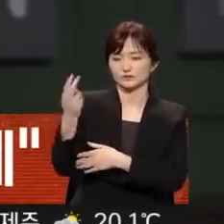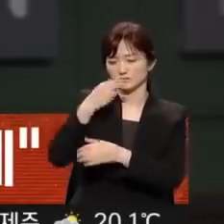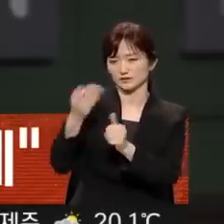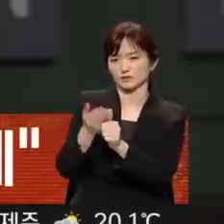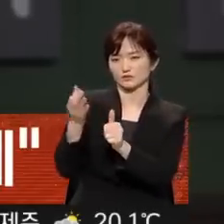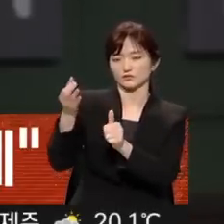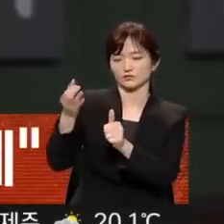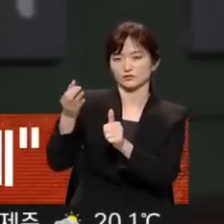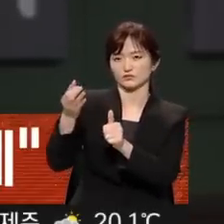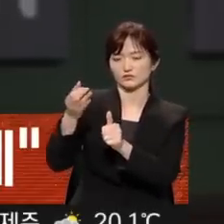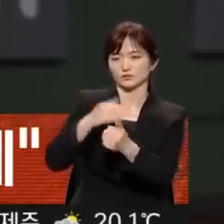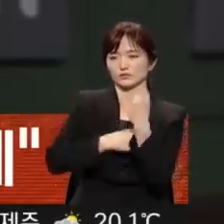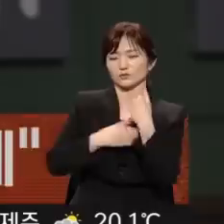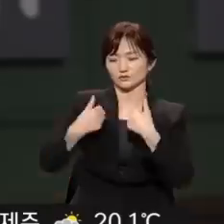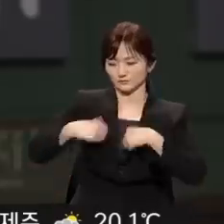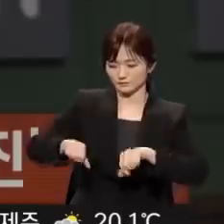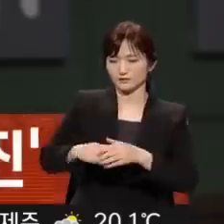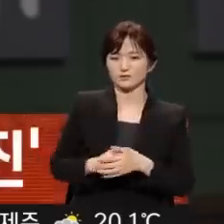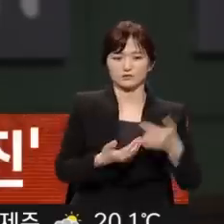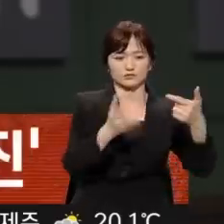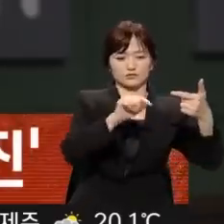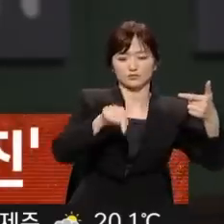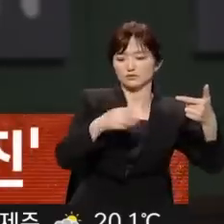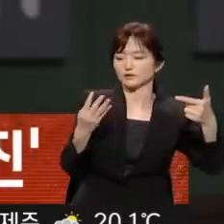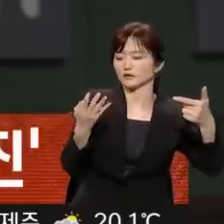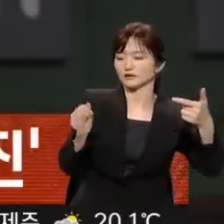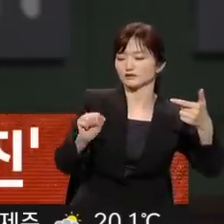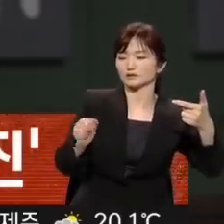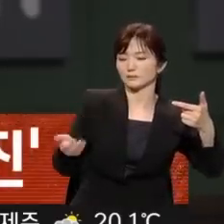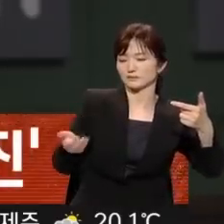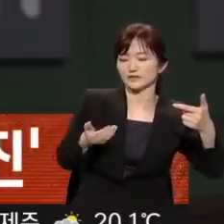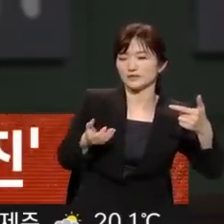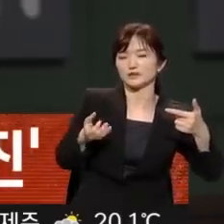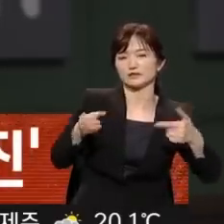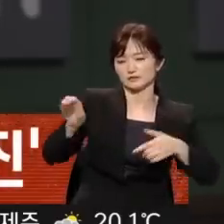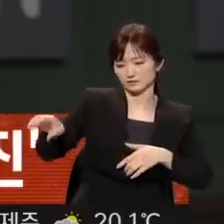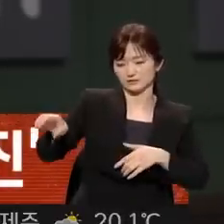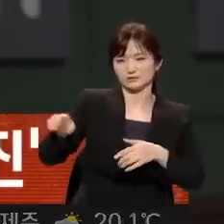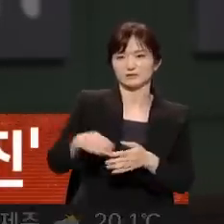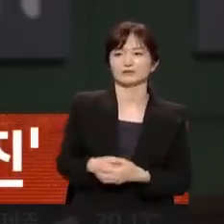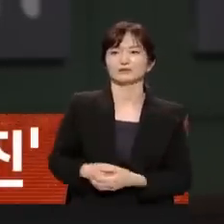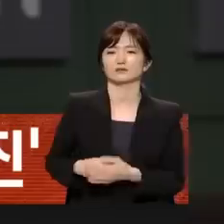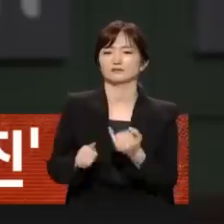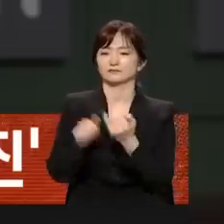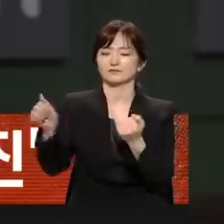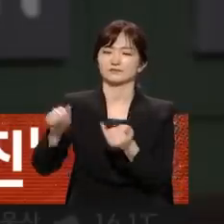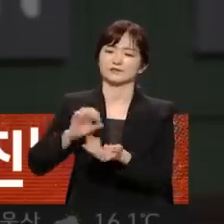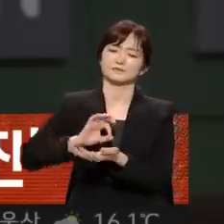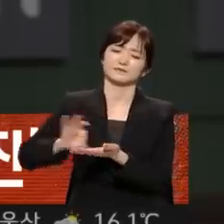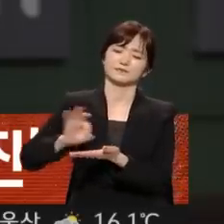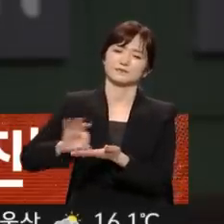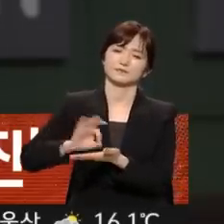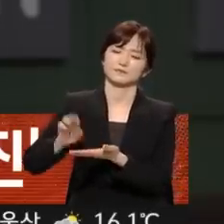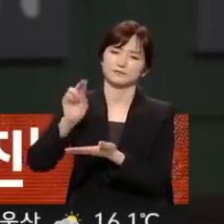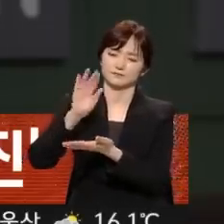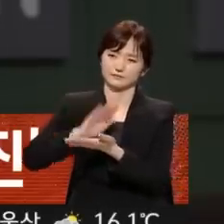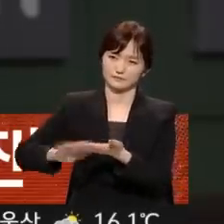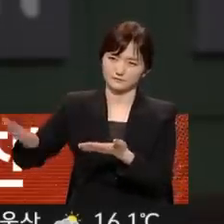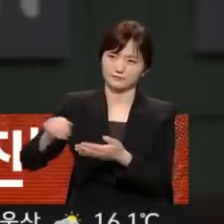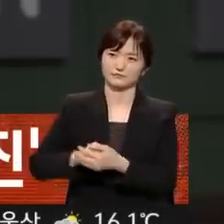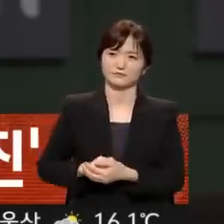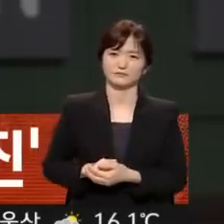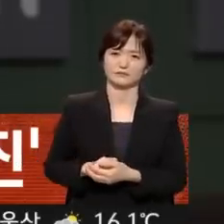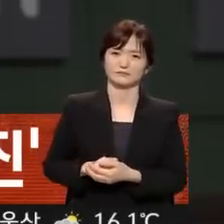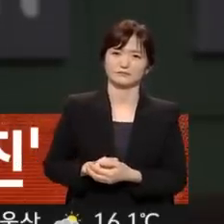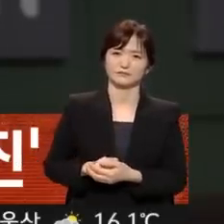6억 중에 4억은요. 미리 줬습니다. 그런데 이 4억도 이 남편은 탕진을 했습니다. 결국 받을 돈 2억만